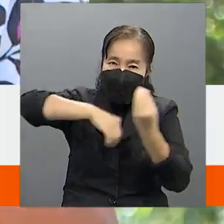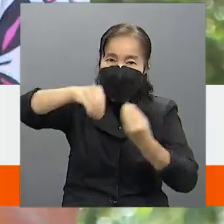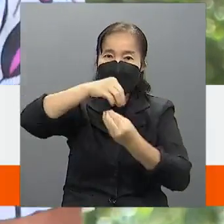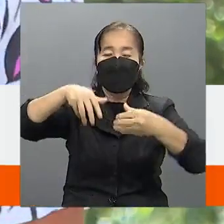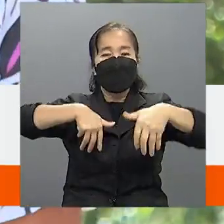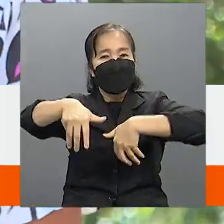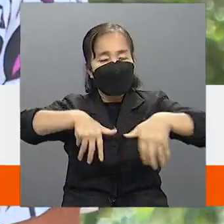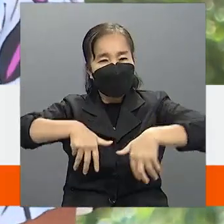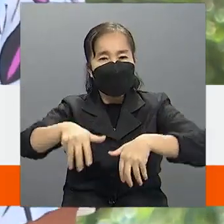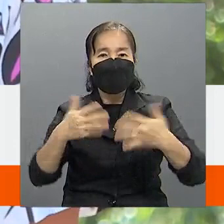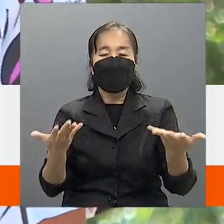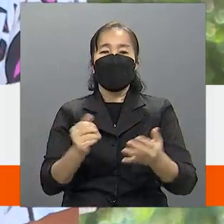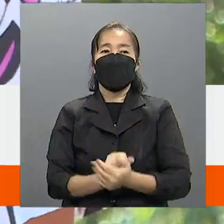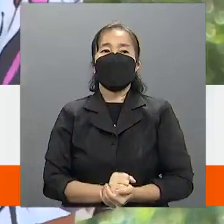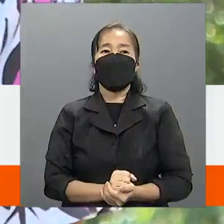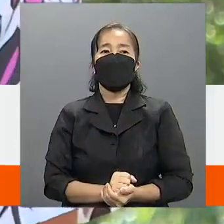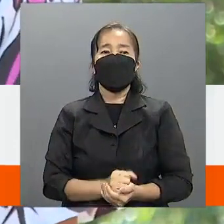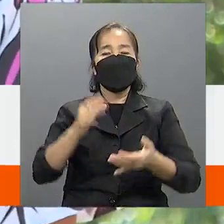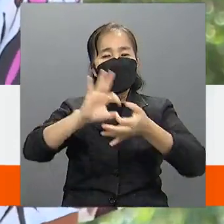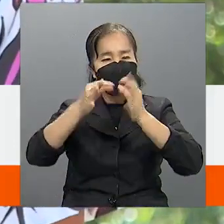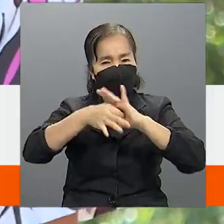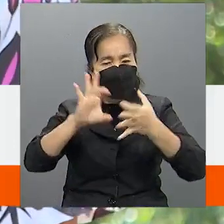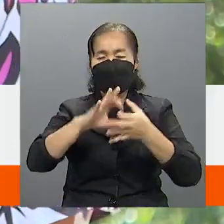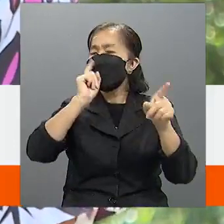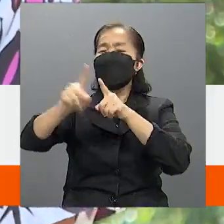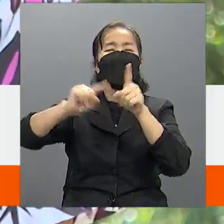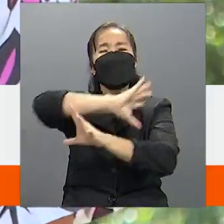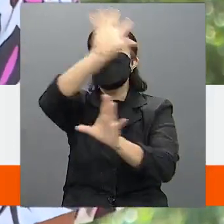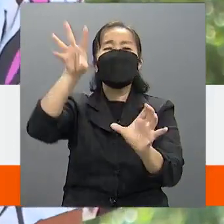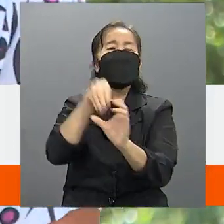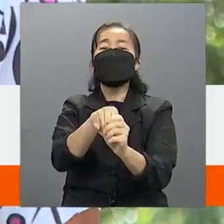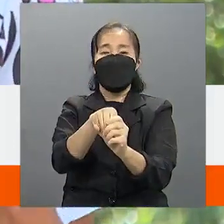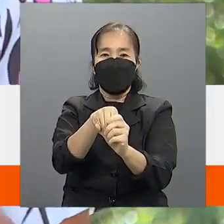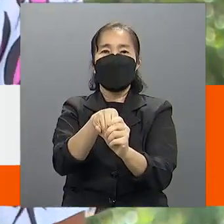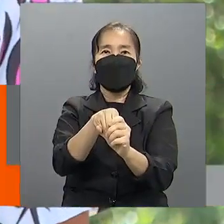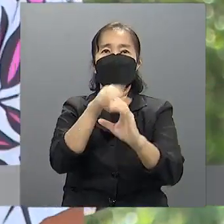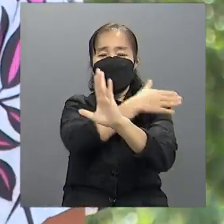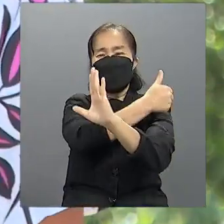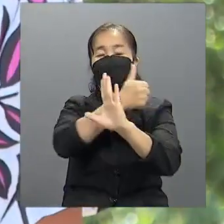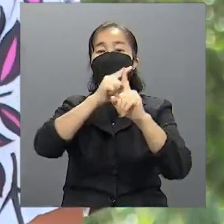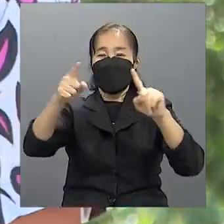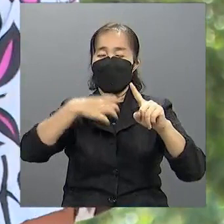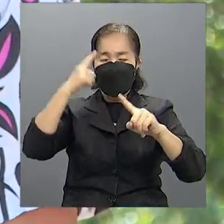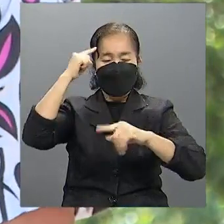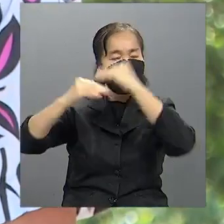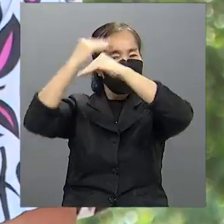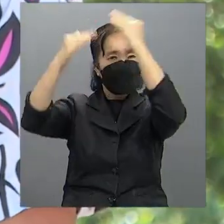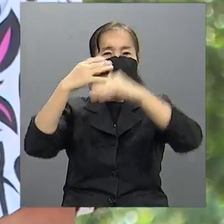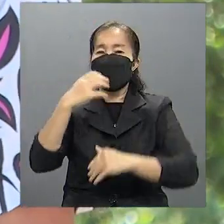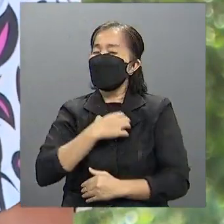แล้วเรื่องด้านการกีฬาทุกอย่างมาแต่ก่อนมันก็ดีแล้วที่เป็นผ่านมานะก็ดีแต่เราก็อยากให้พัฒนามากขึ้นกว่าเก่